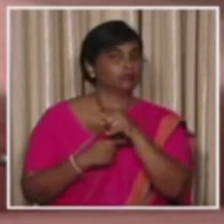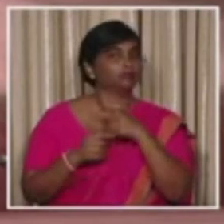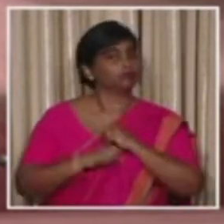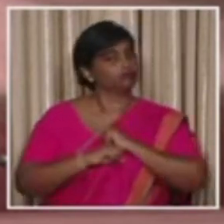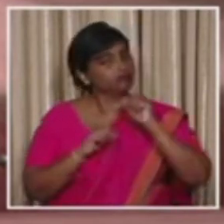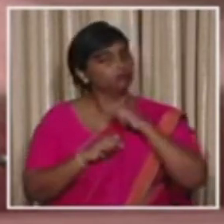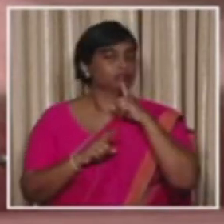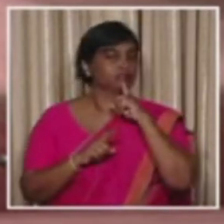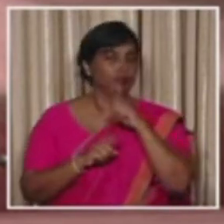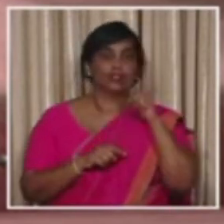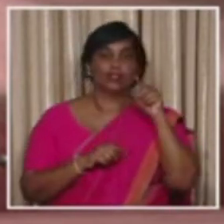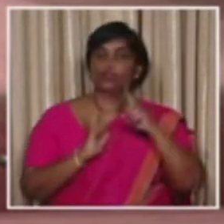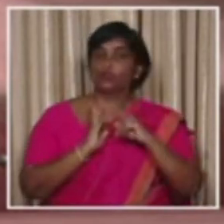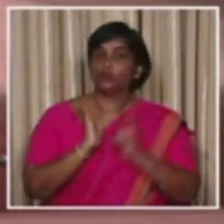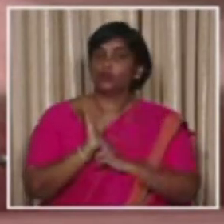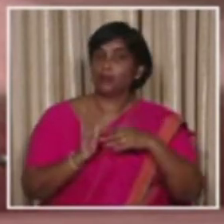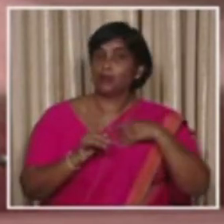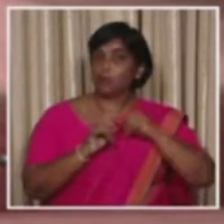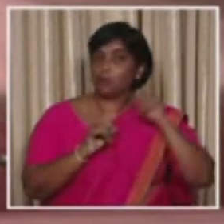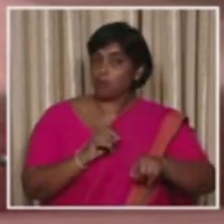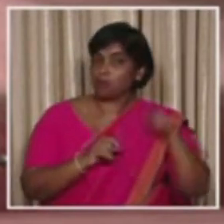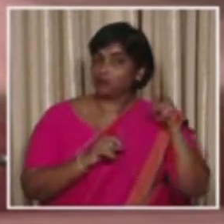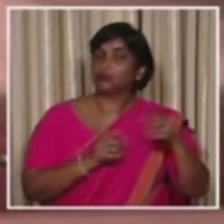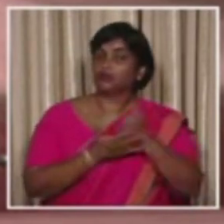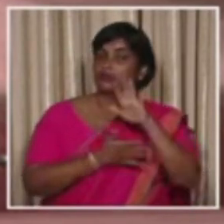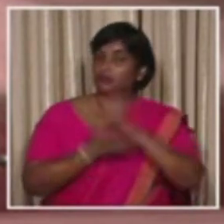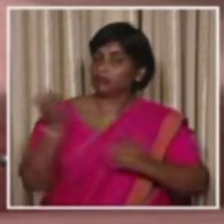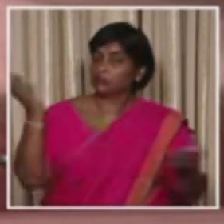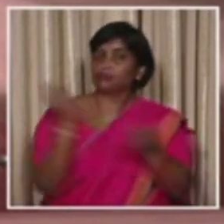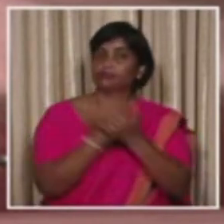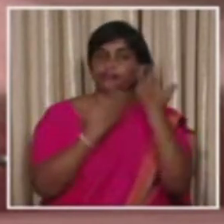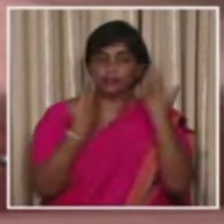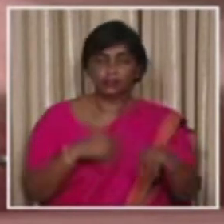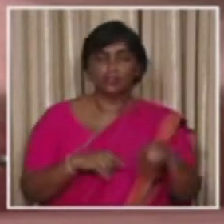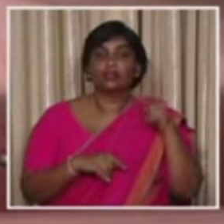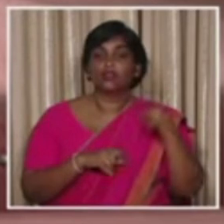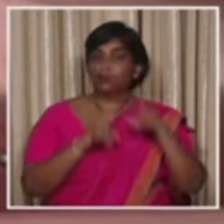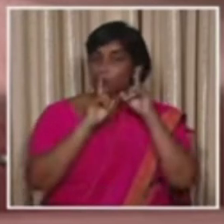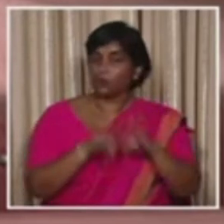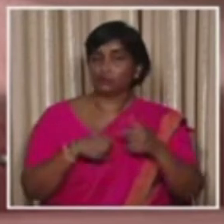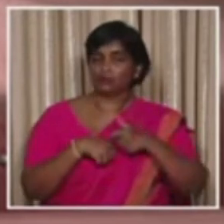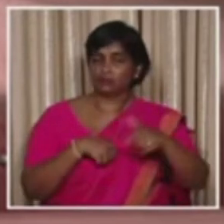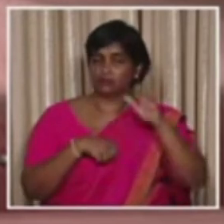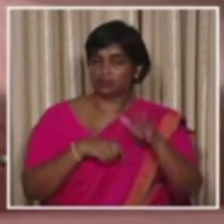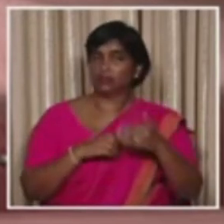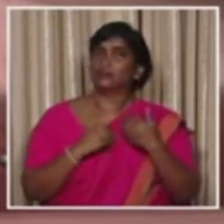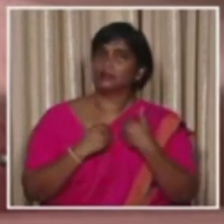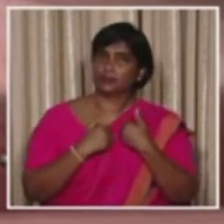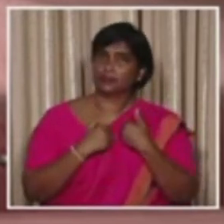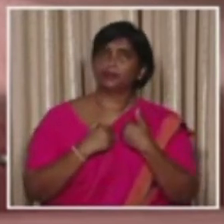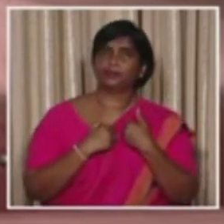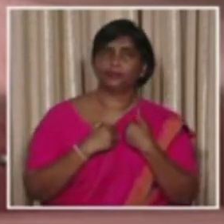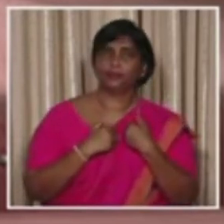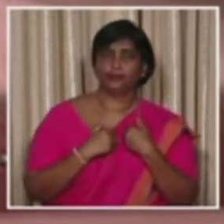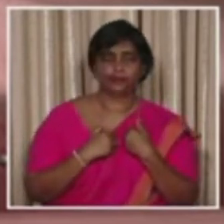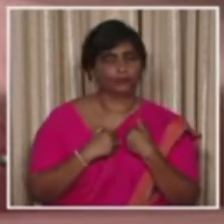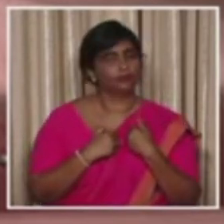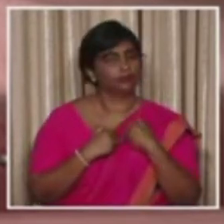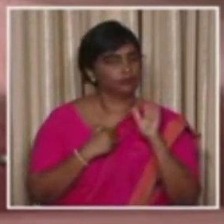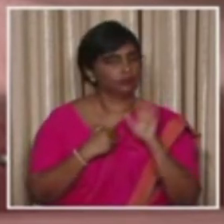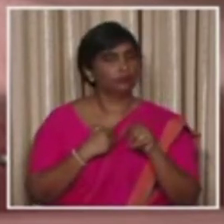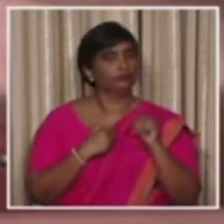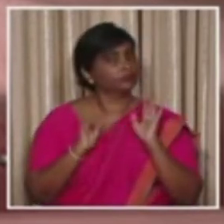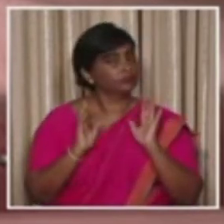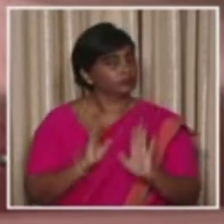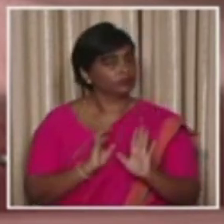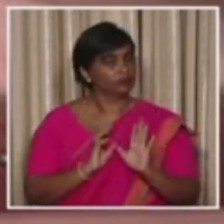ஐநாவுக்கு கடிதம் எழுதி கொண்டிருக்கின்றோம். அப்படிப்பட்ட ஒரு நிலையிலே தான் அங்கே பாலஸ்தீனத்திலே நாங்கள்